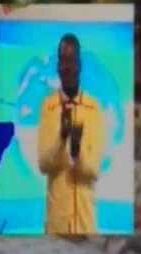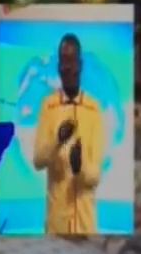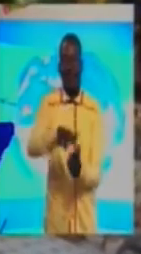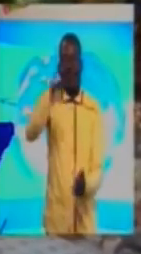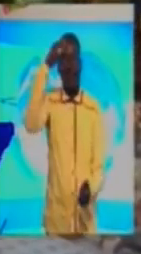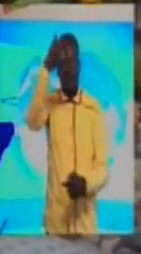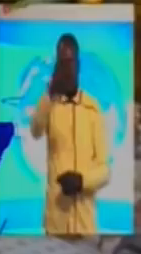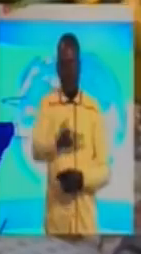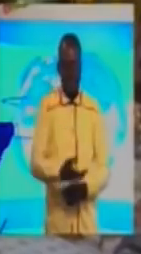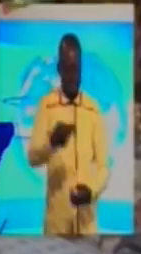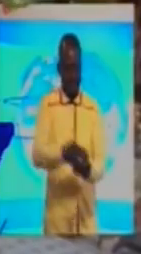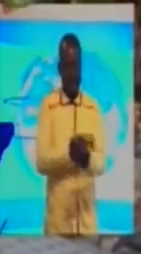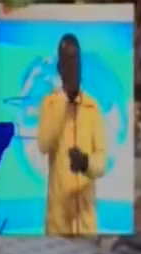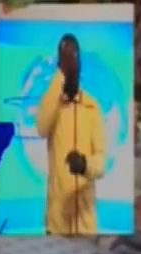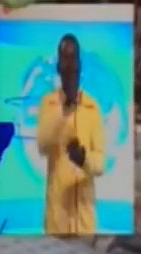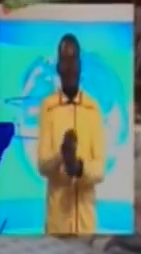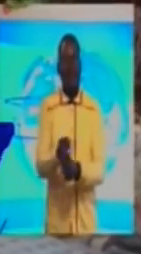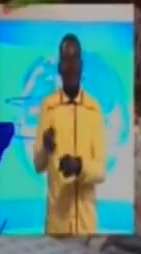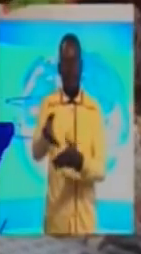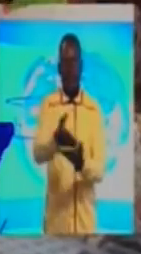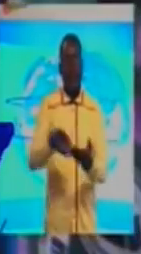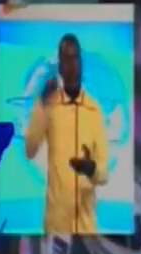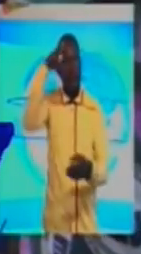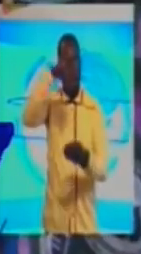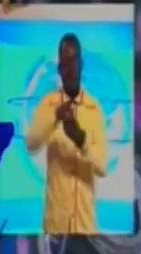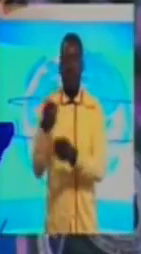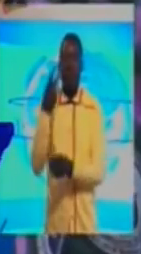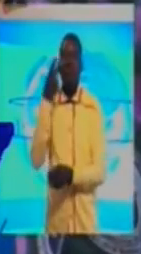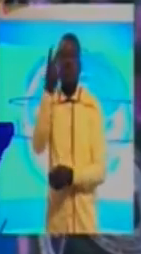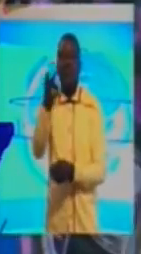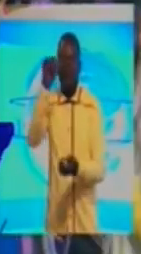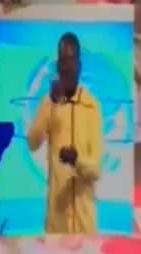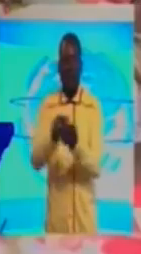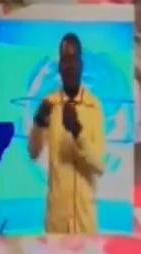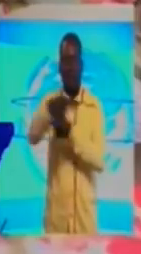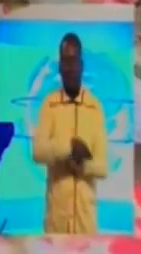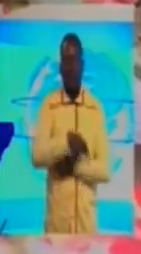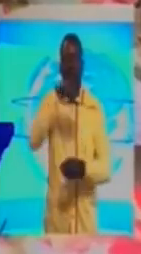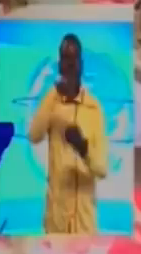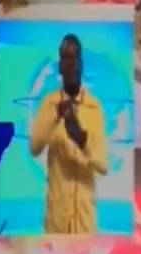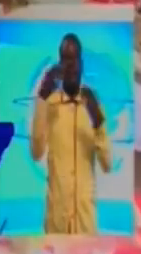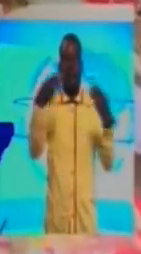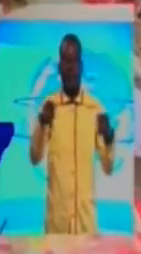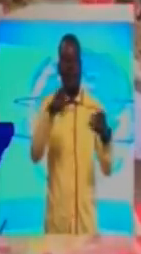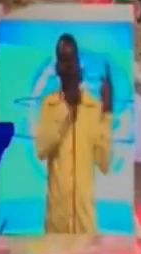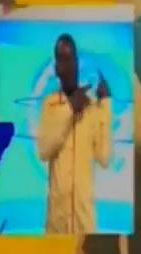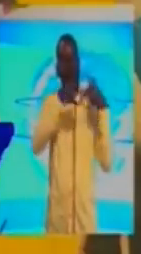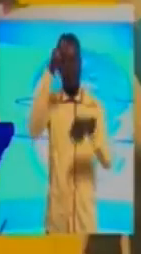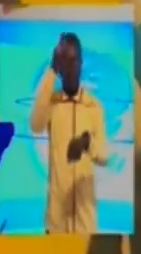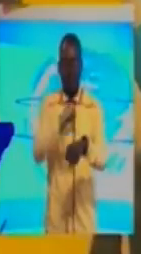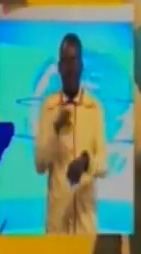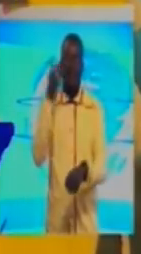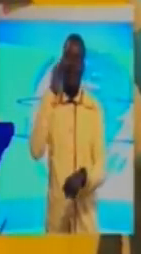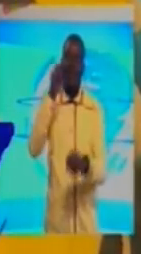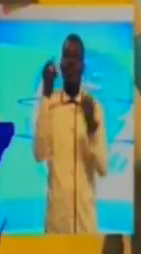la nouvelle année. Dans quelques instants, vous verrez que la mobilisation est celle des grands jours dans les marchés. Et pendant ce temps, elles sont nombreuses,